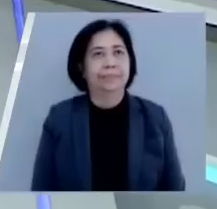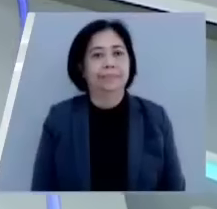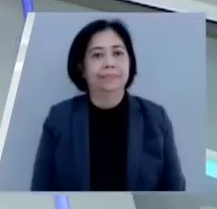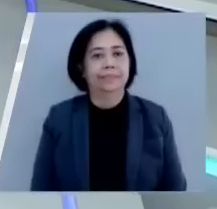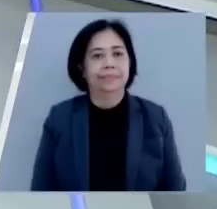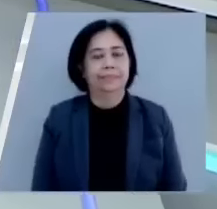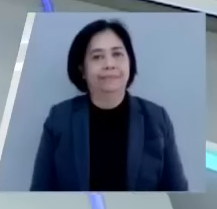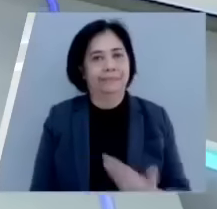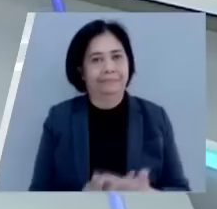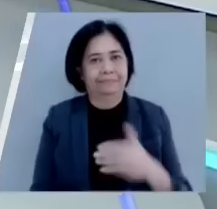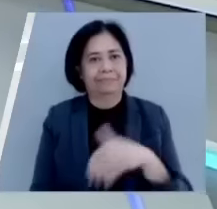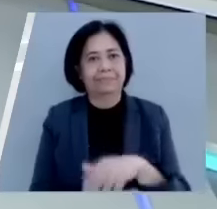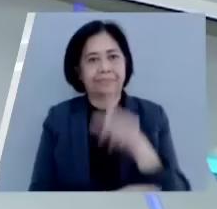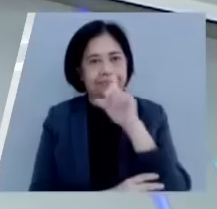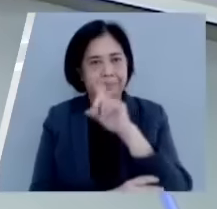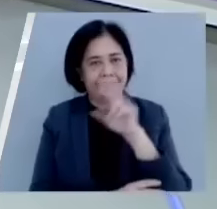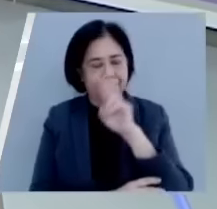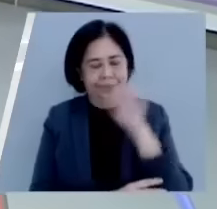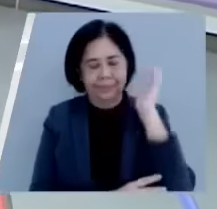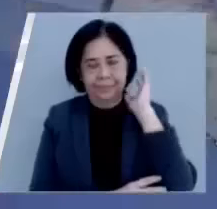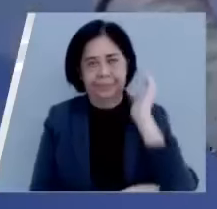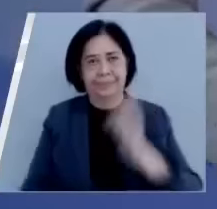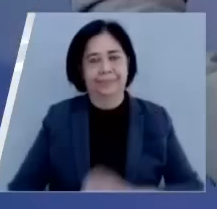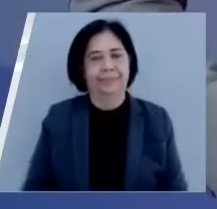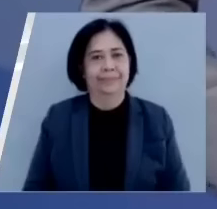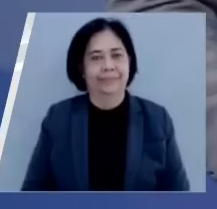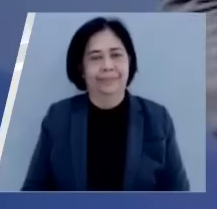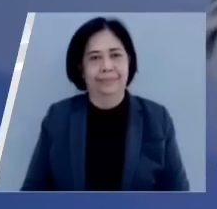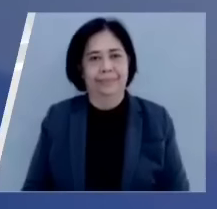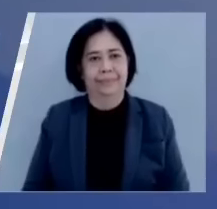Magandang gabi po, Luzon, Visayas at Mindanao.